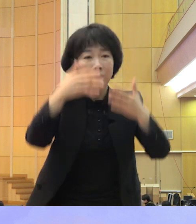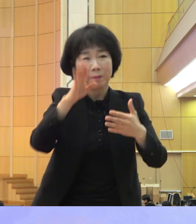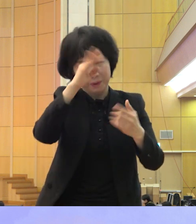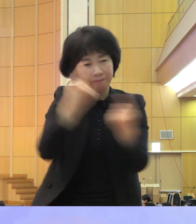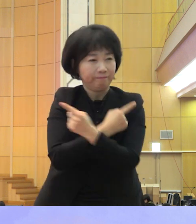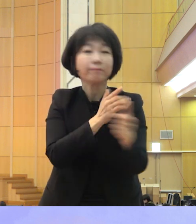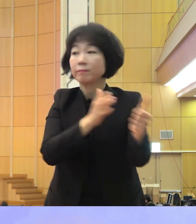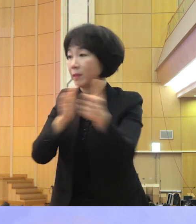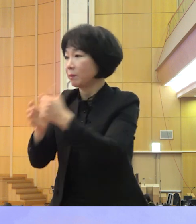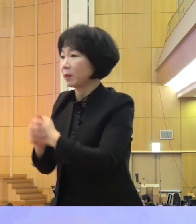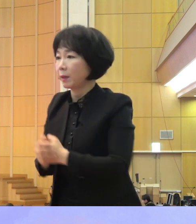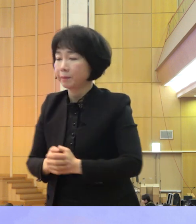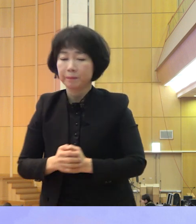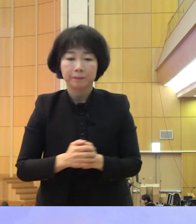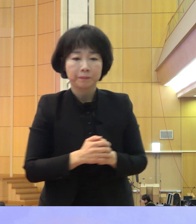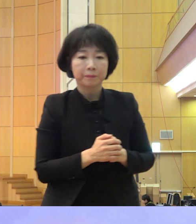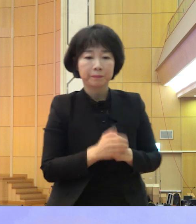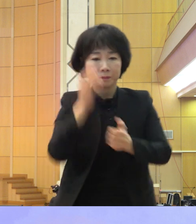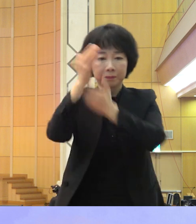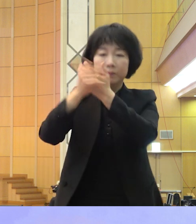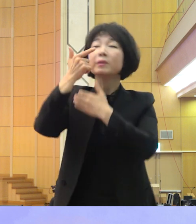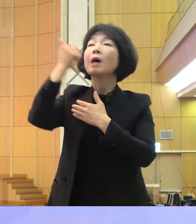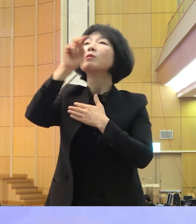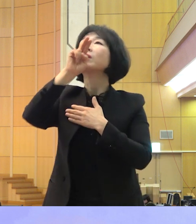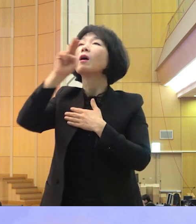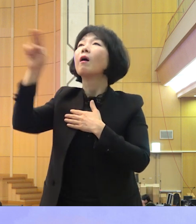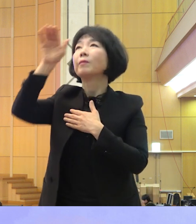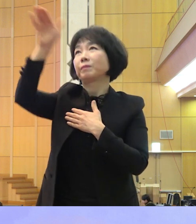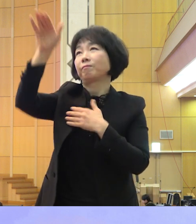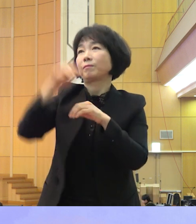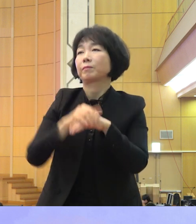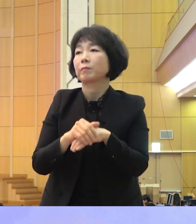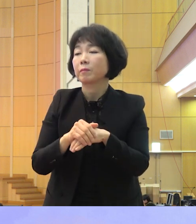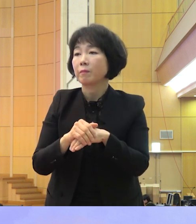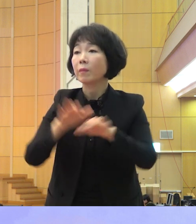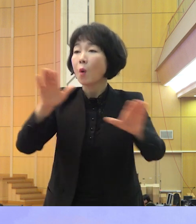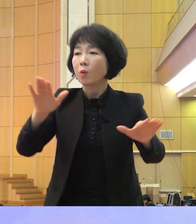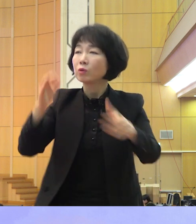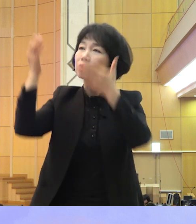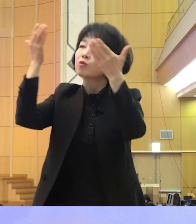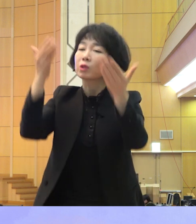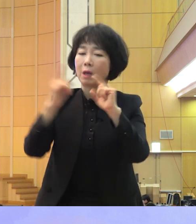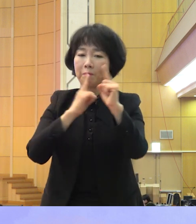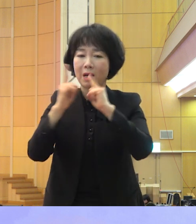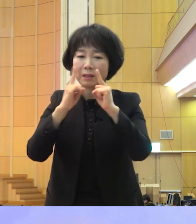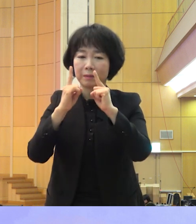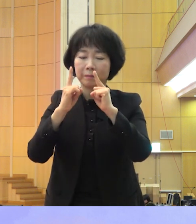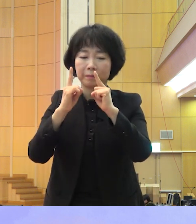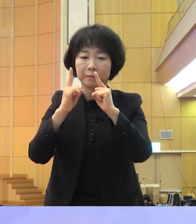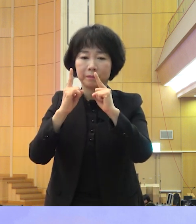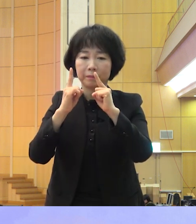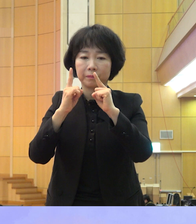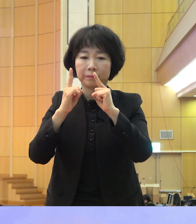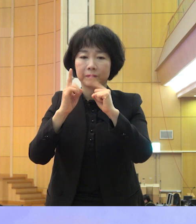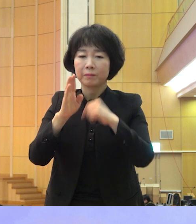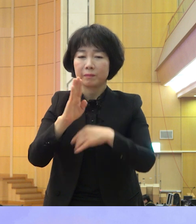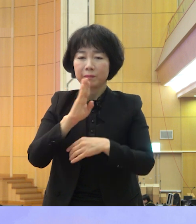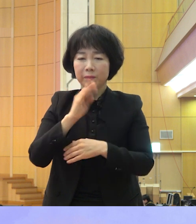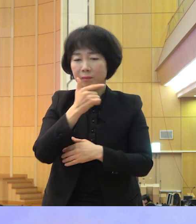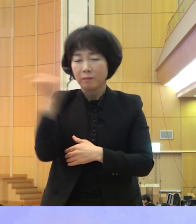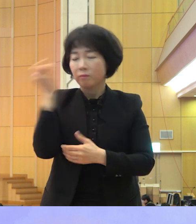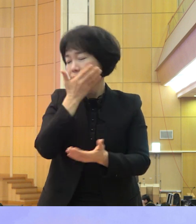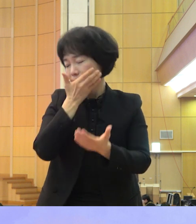가슴에 손을 얹기를 바랍니다. 하나님 아버지요, 오늘 주신 말씀은